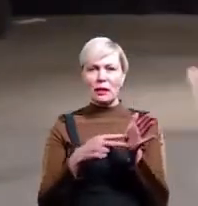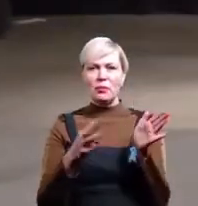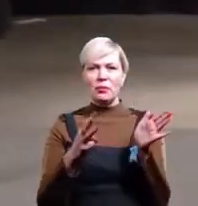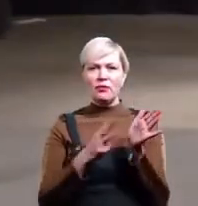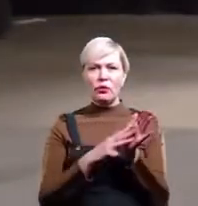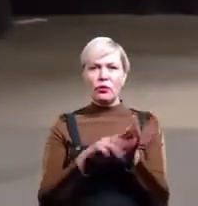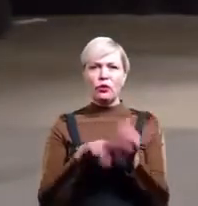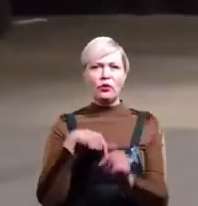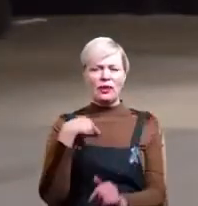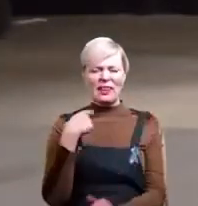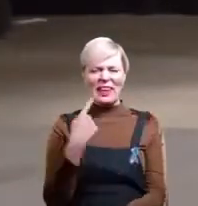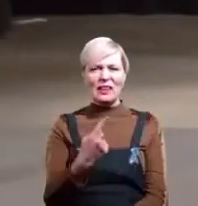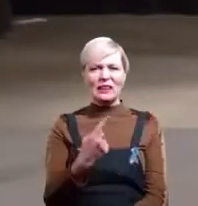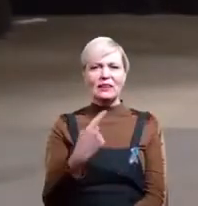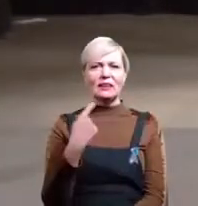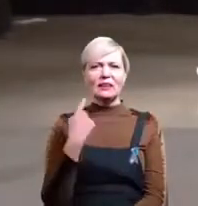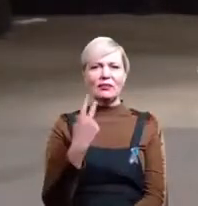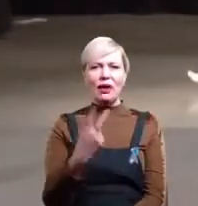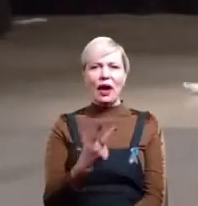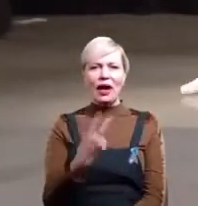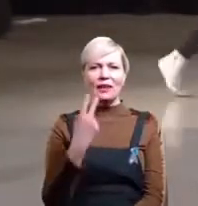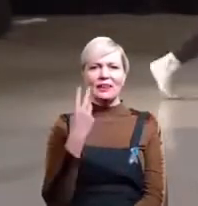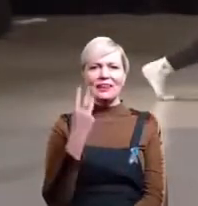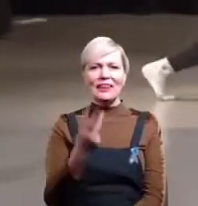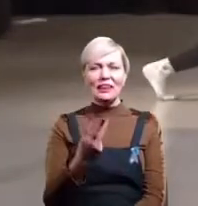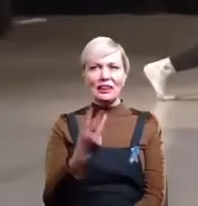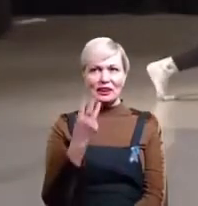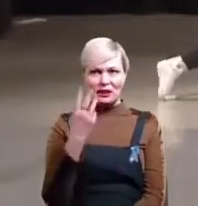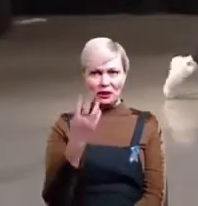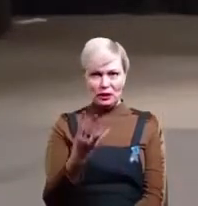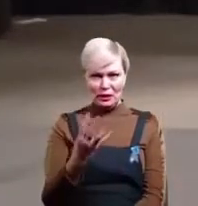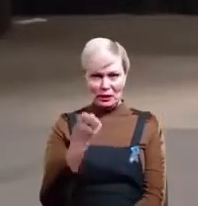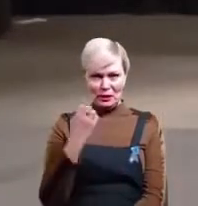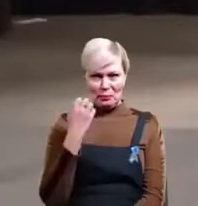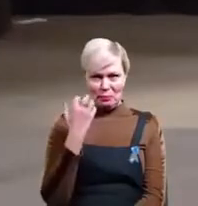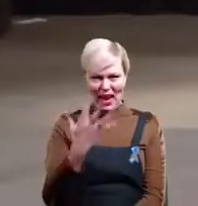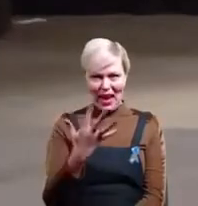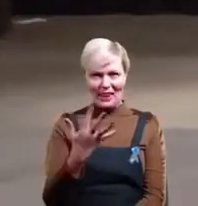3, 4, 5, 6, 7. И. Раз, два, три, четыре. И.